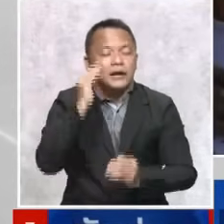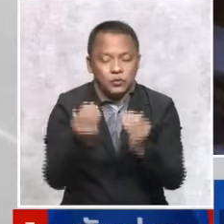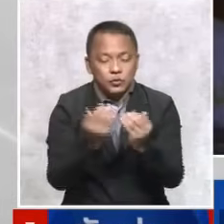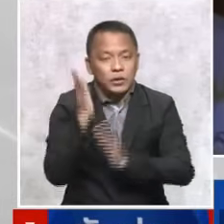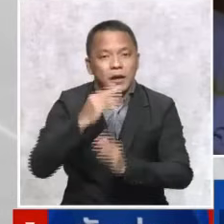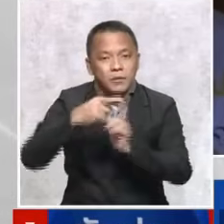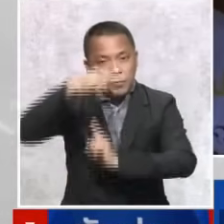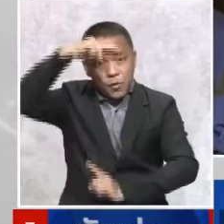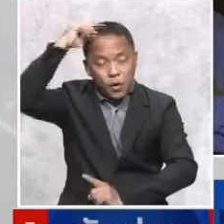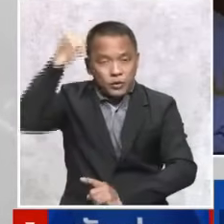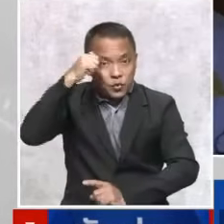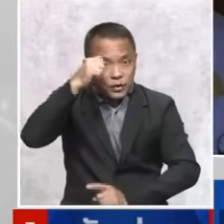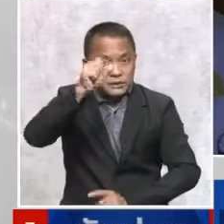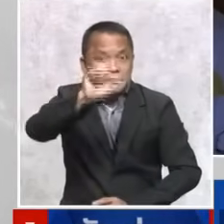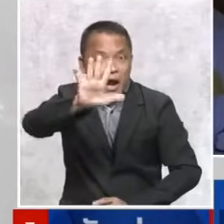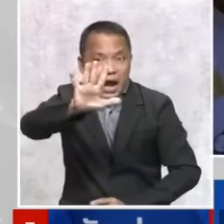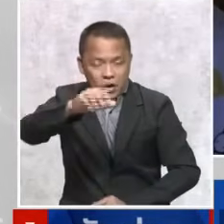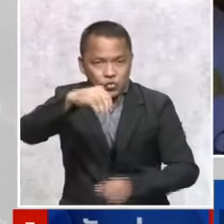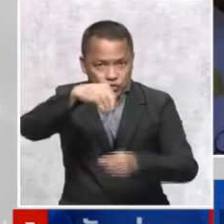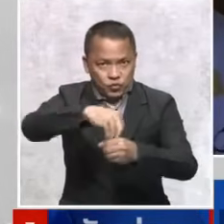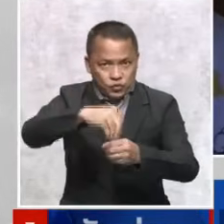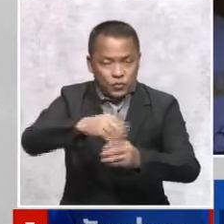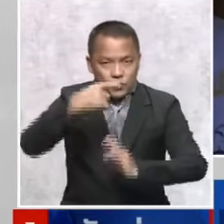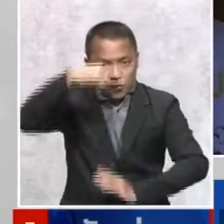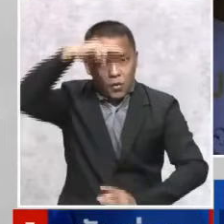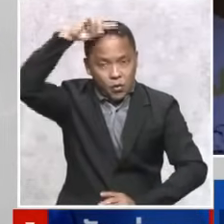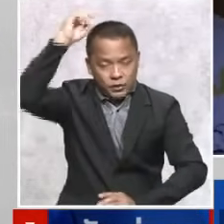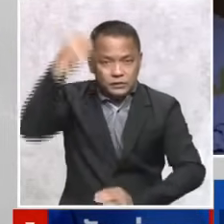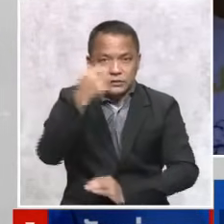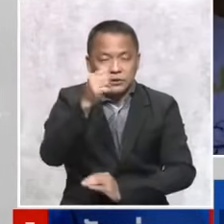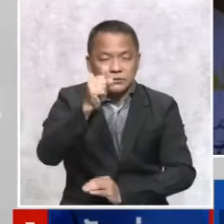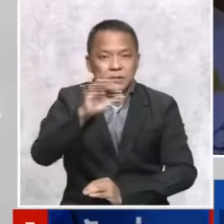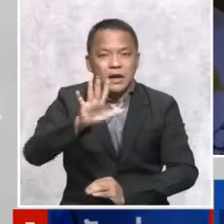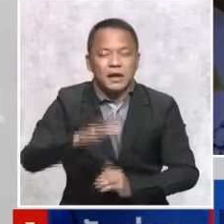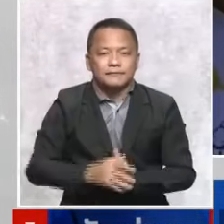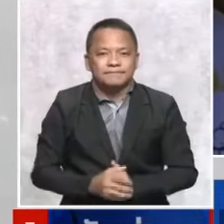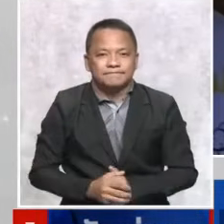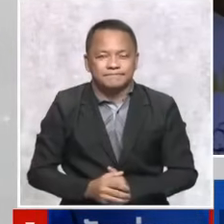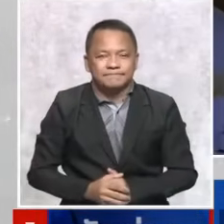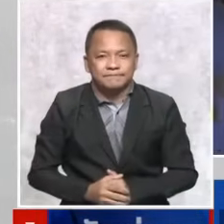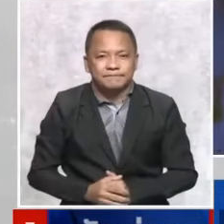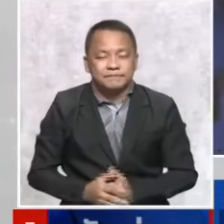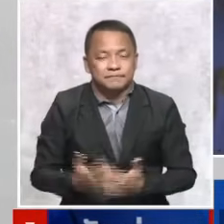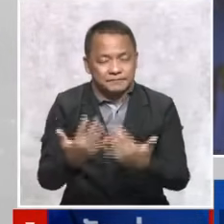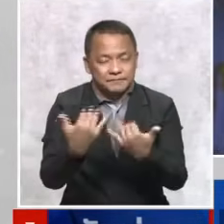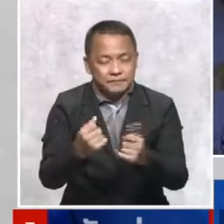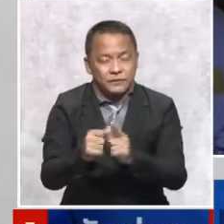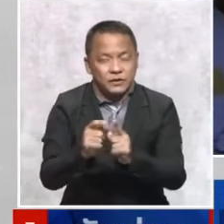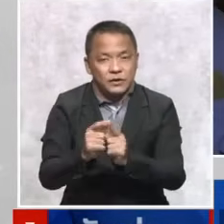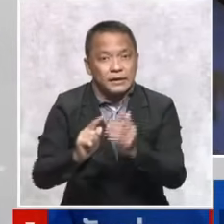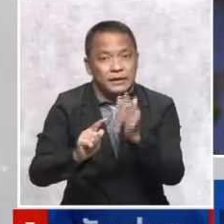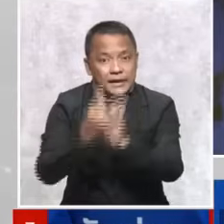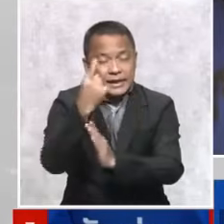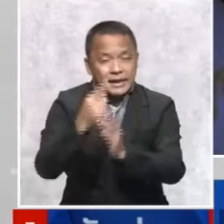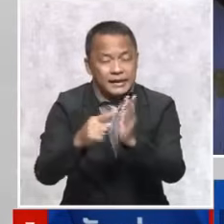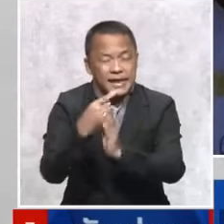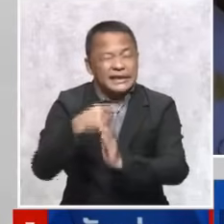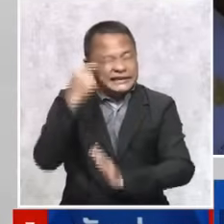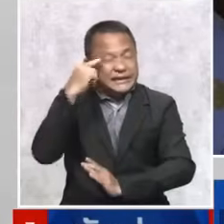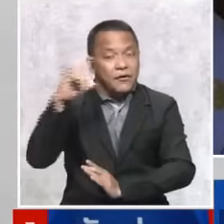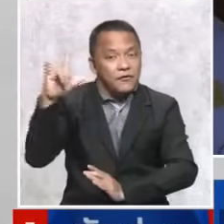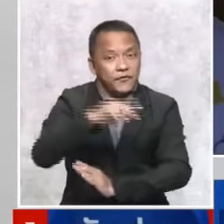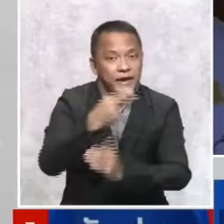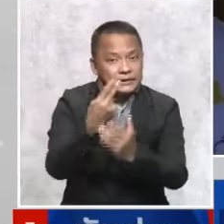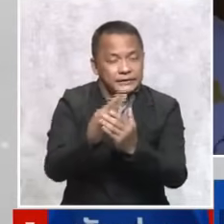นี่บวช15มื้อเลยค่ะลูกชายบวช15วันค่ะแก้บนค่ะ แล้วเมนูแรกที่จ